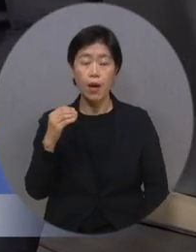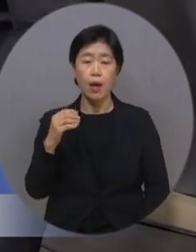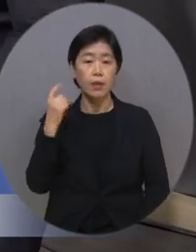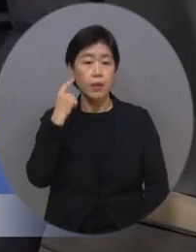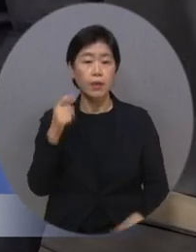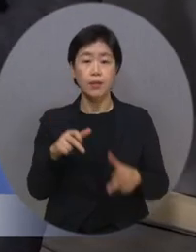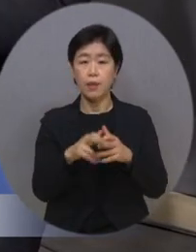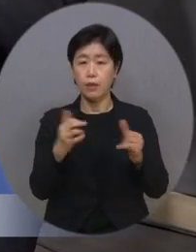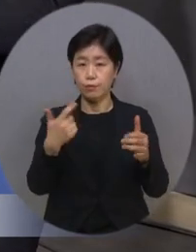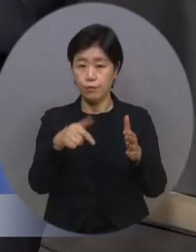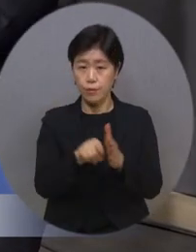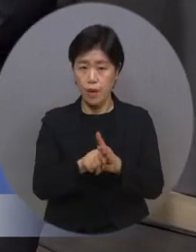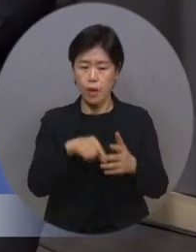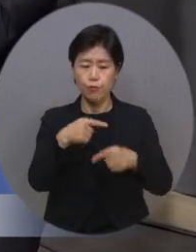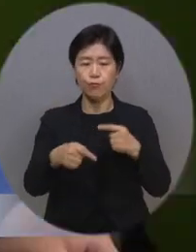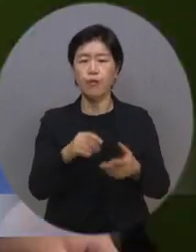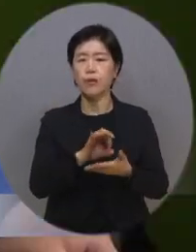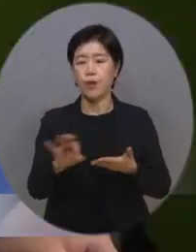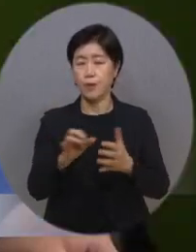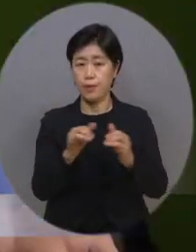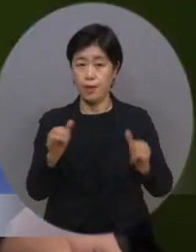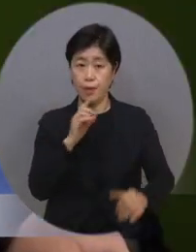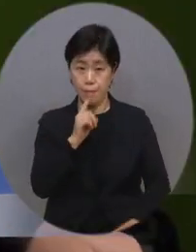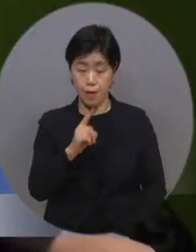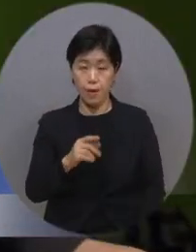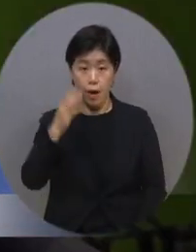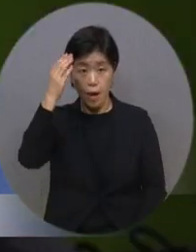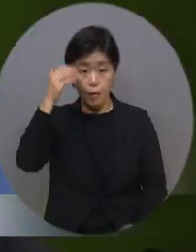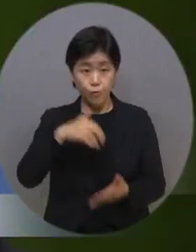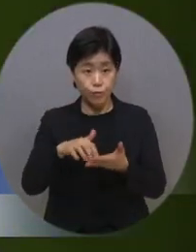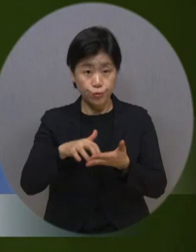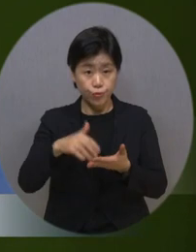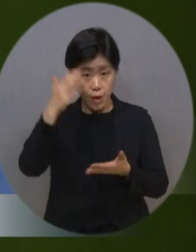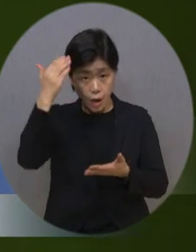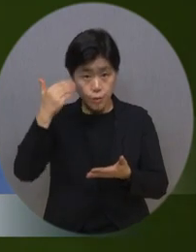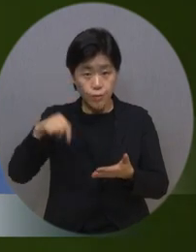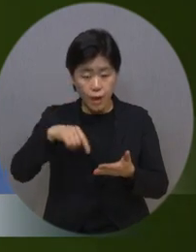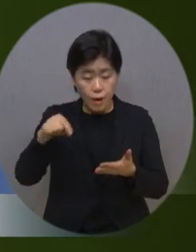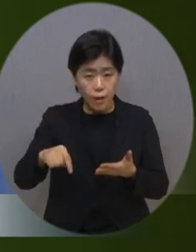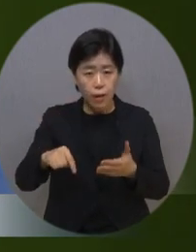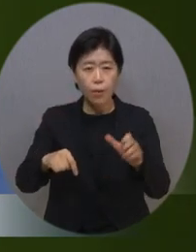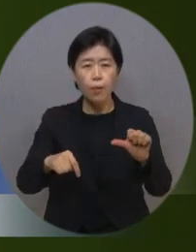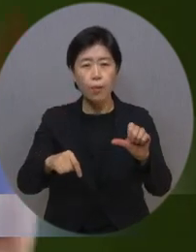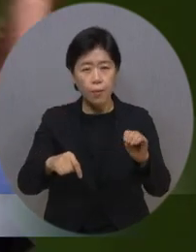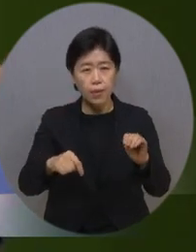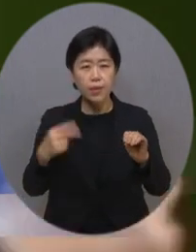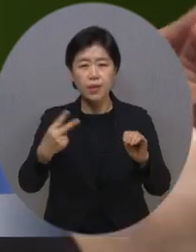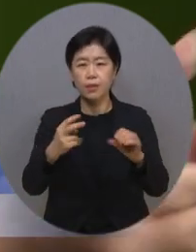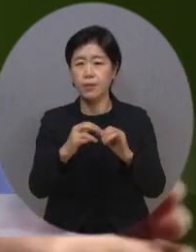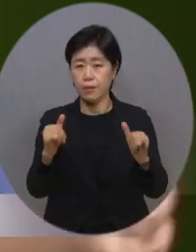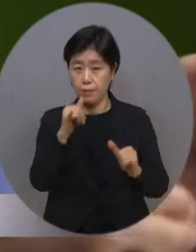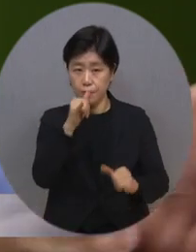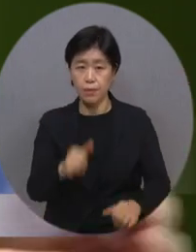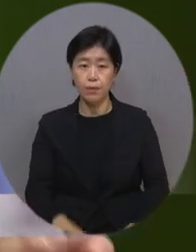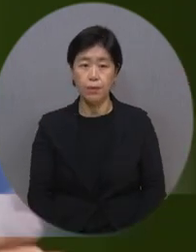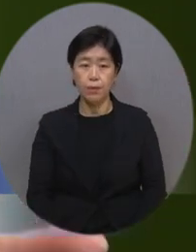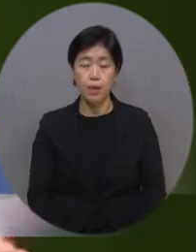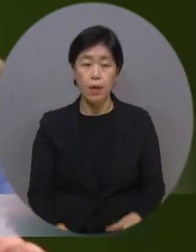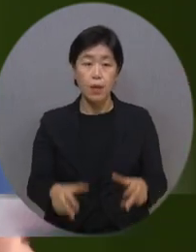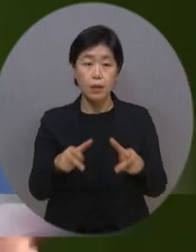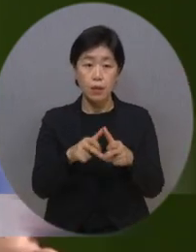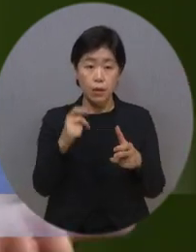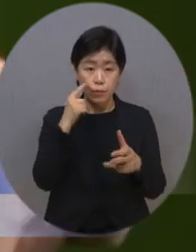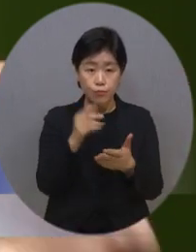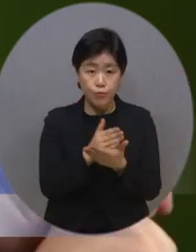수월을 일상으로 사용하는 사람으로서 국내의 약 52,000여 명이 있는 것으로 추정됩니다 장애